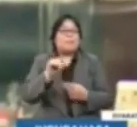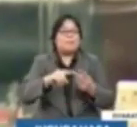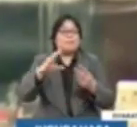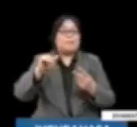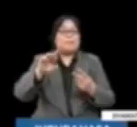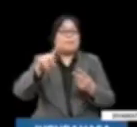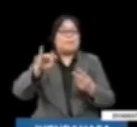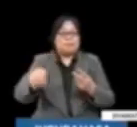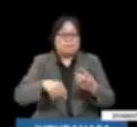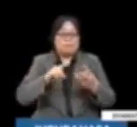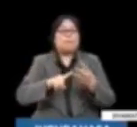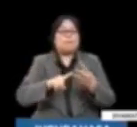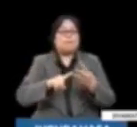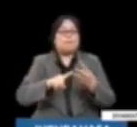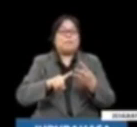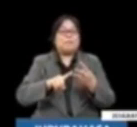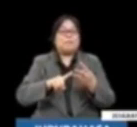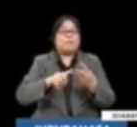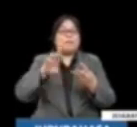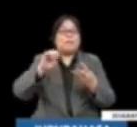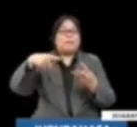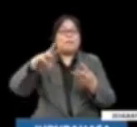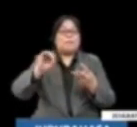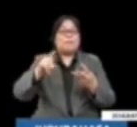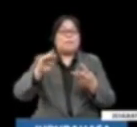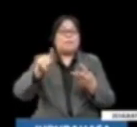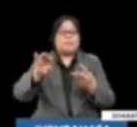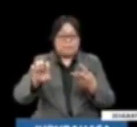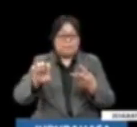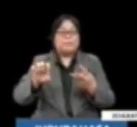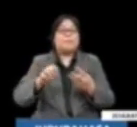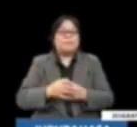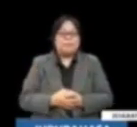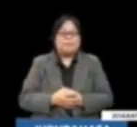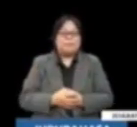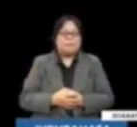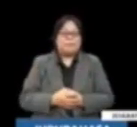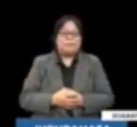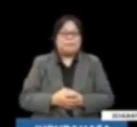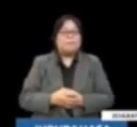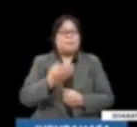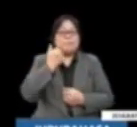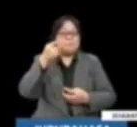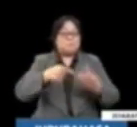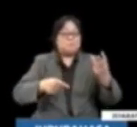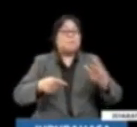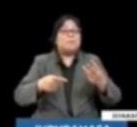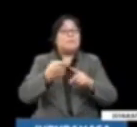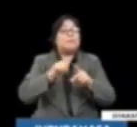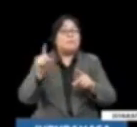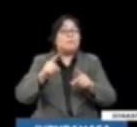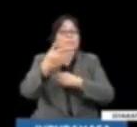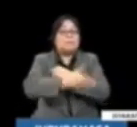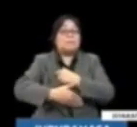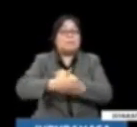radiologi dan juga primata di Purwakarta banget Peter terbantu Cup jadi ajang kebanyakannya datang DP